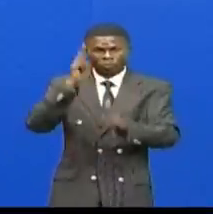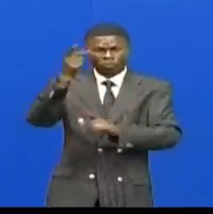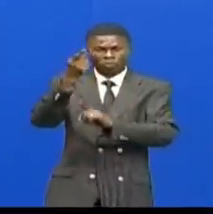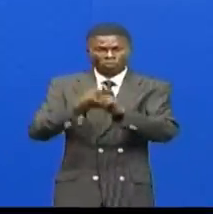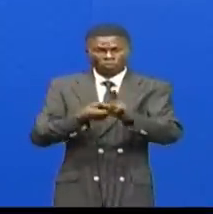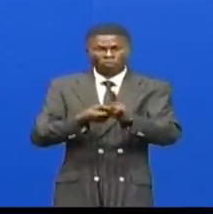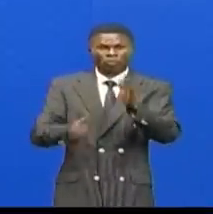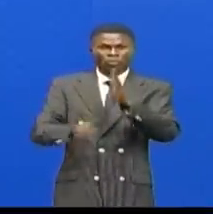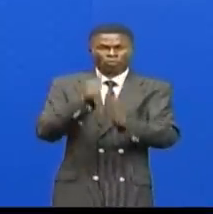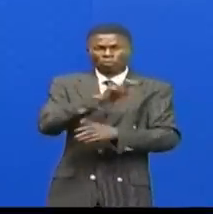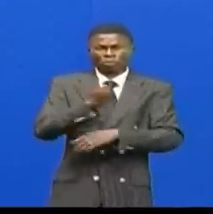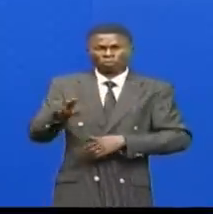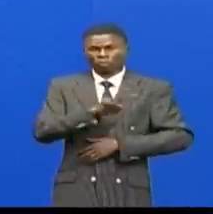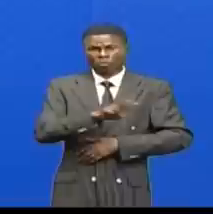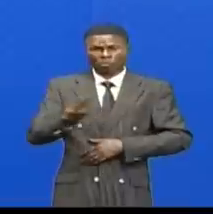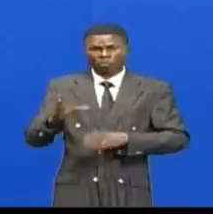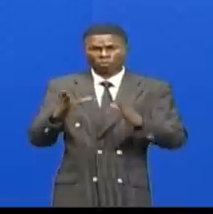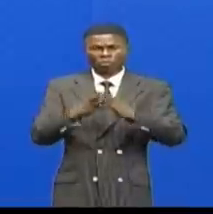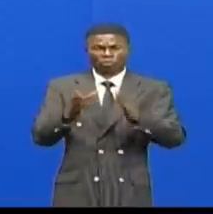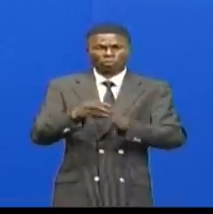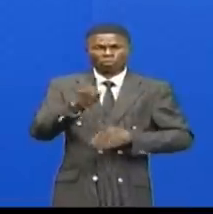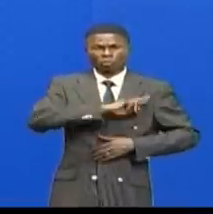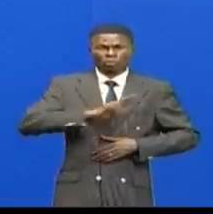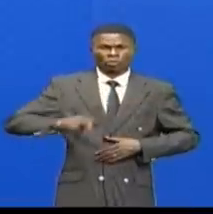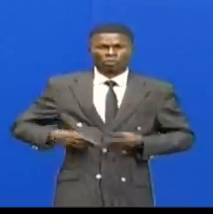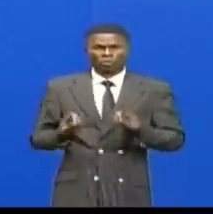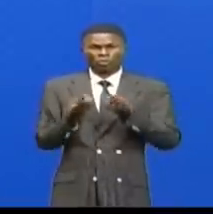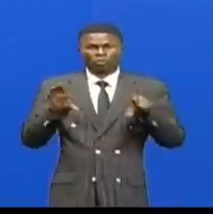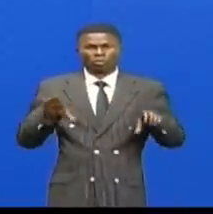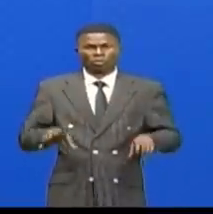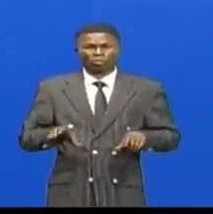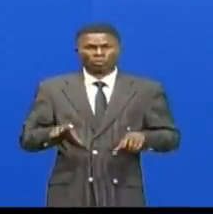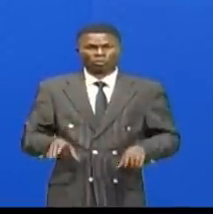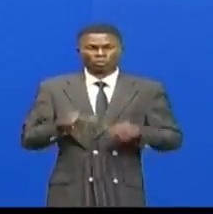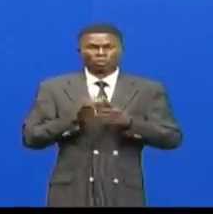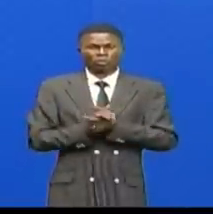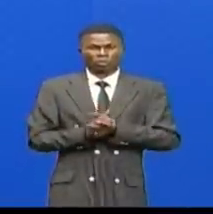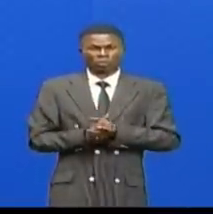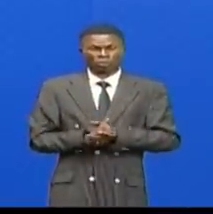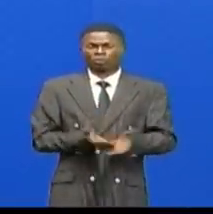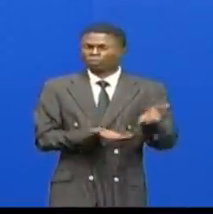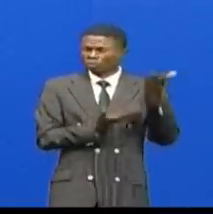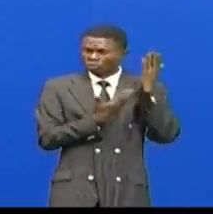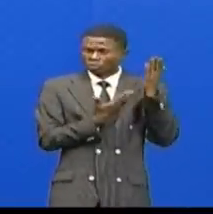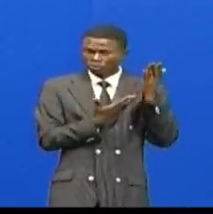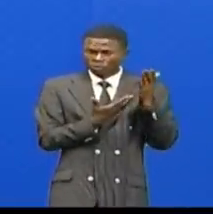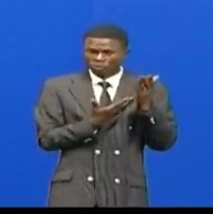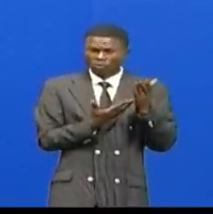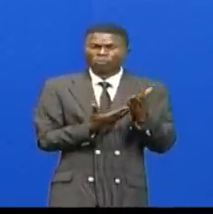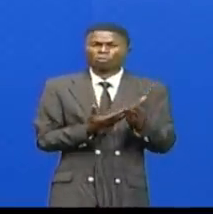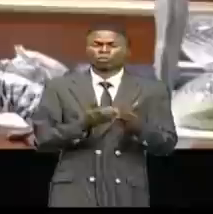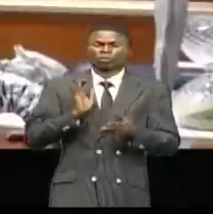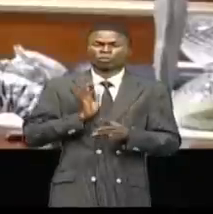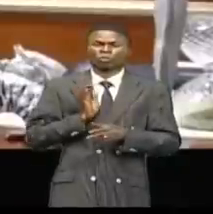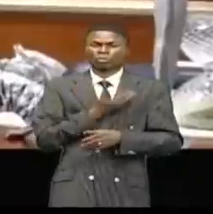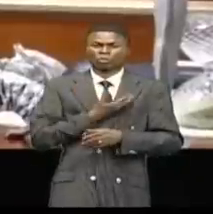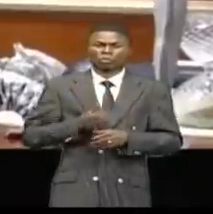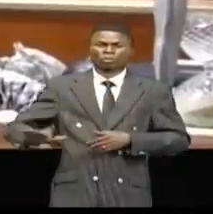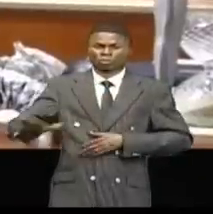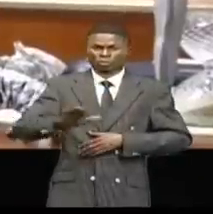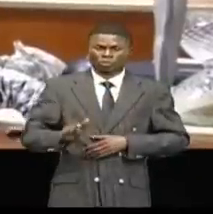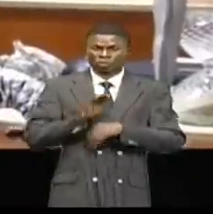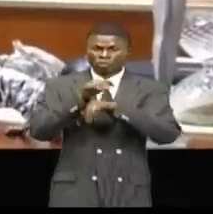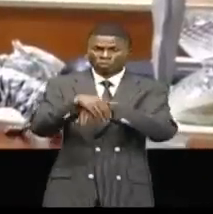2022 en collaboration avec la République démocratique du Congo. Vu l'importance que revêt notre participation à